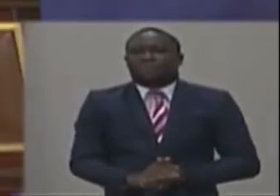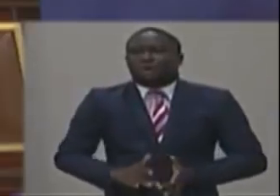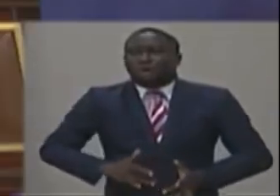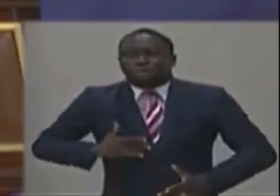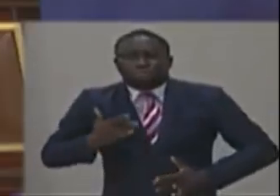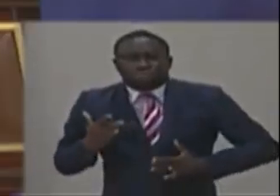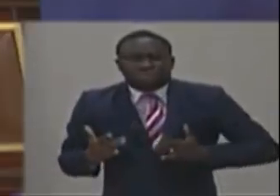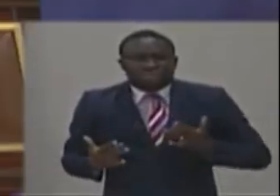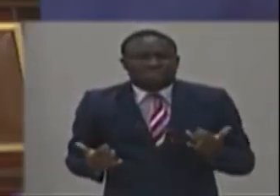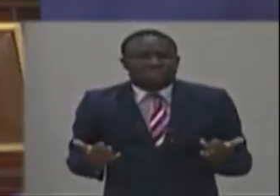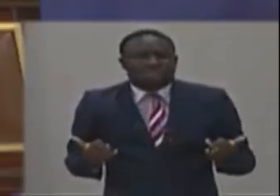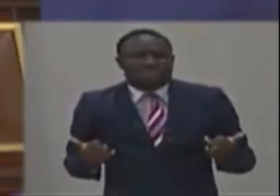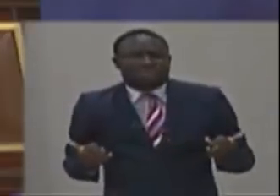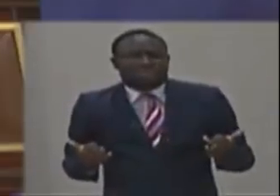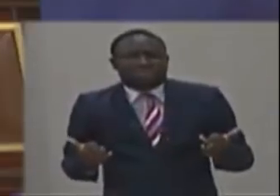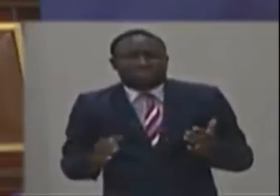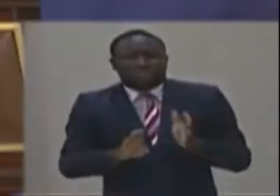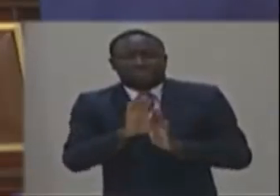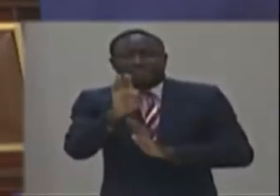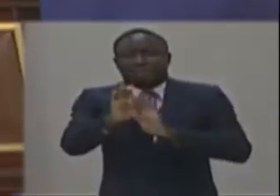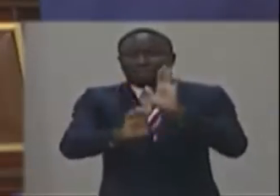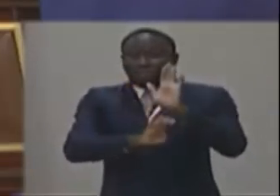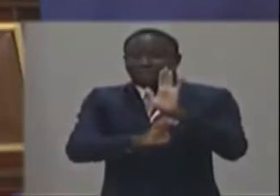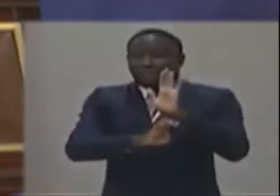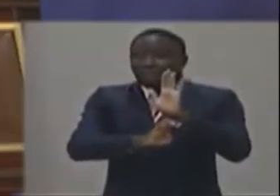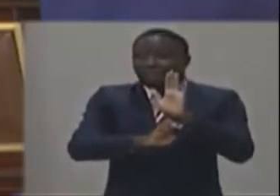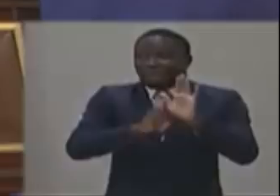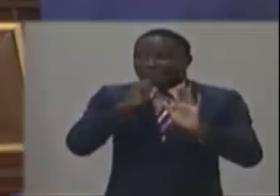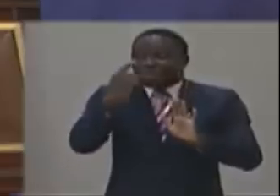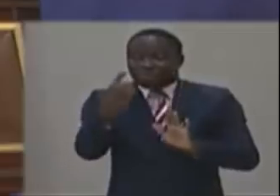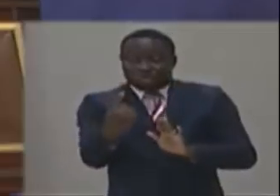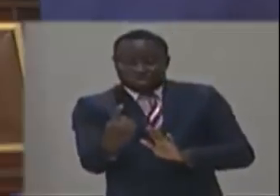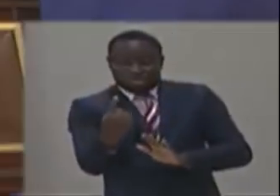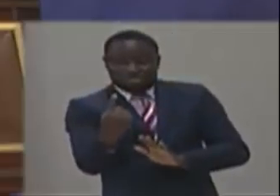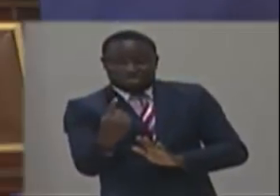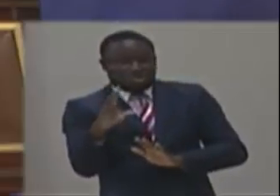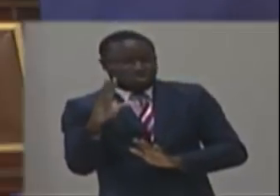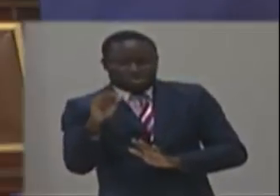Nous sentons ça, l'État pas pour compte lui.